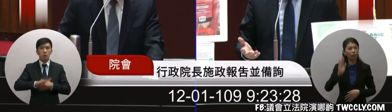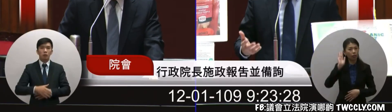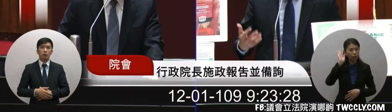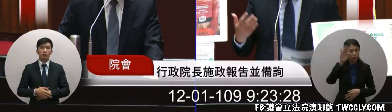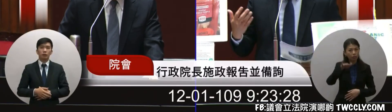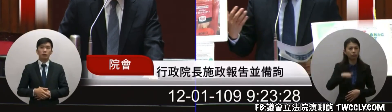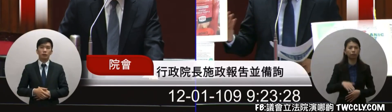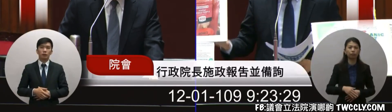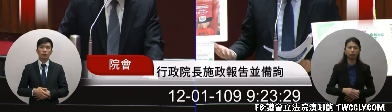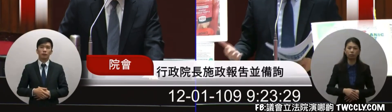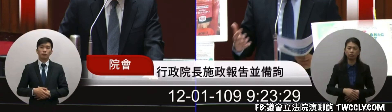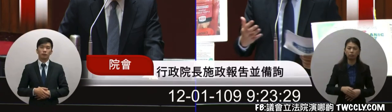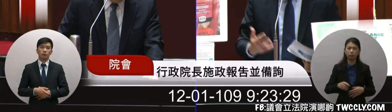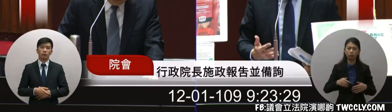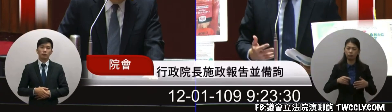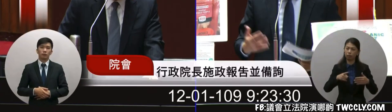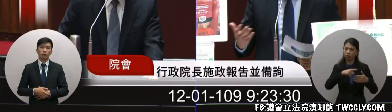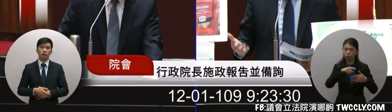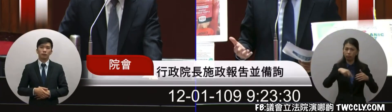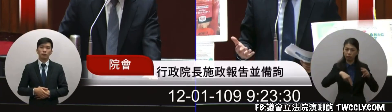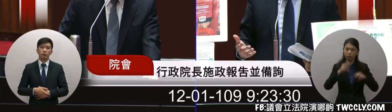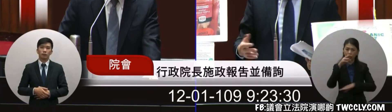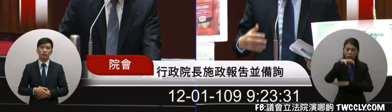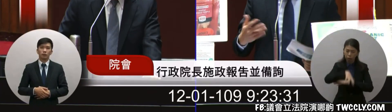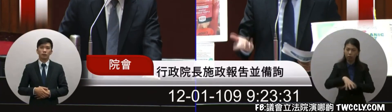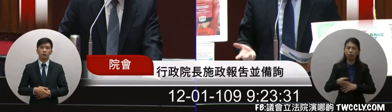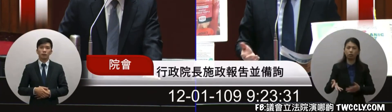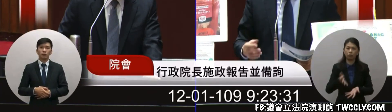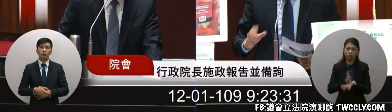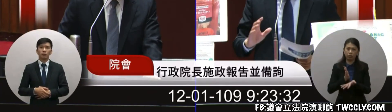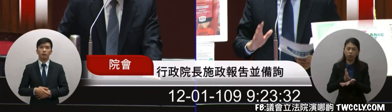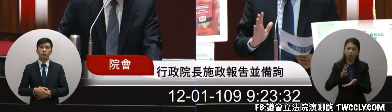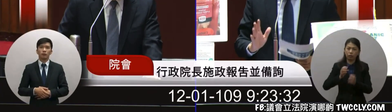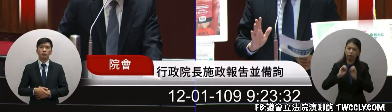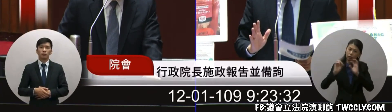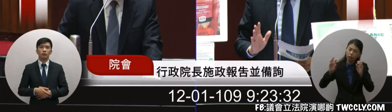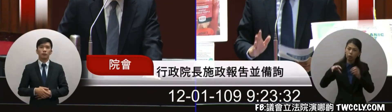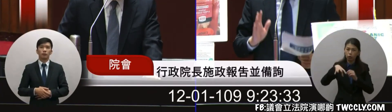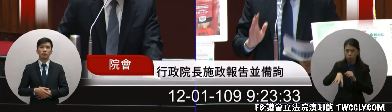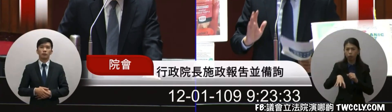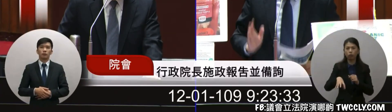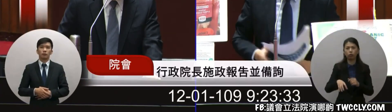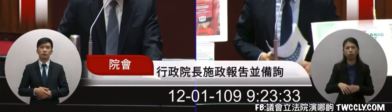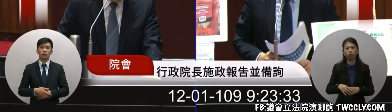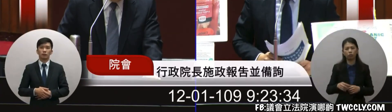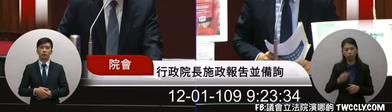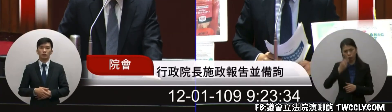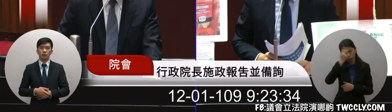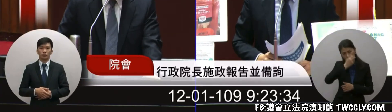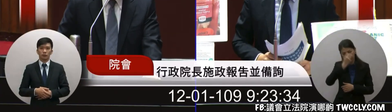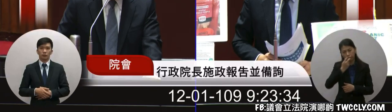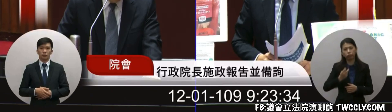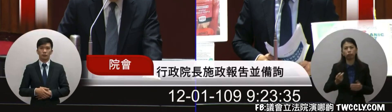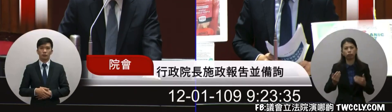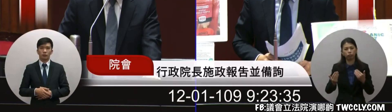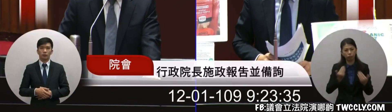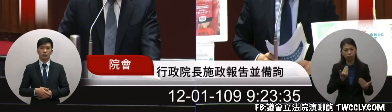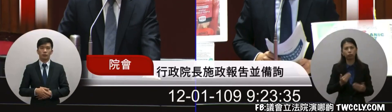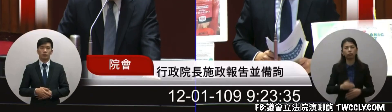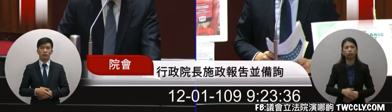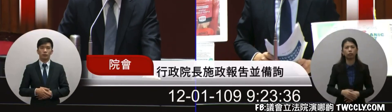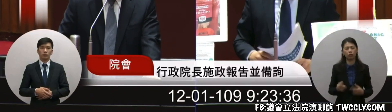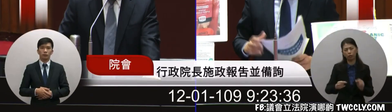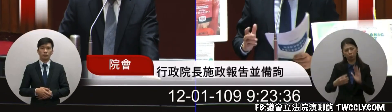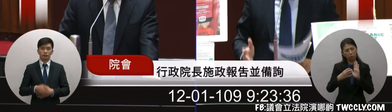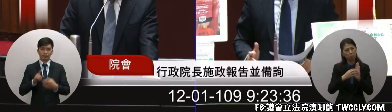的这些从院本部这边发言室这边你们做的这些都能够明，其实这也叫做清楚的明白标示，